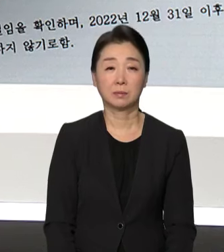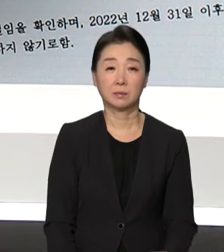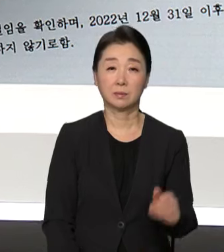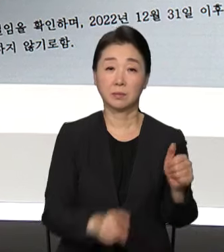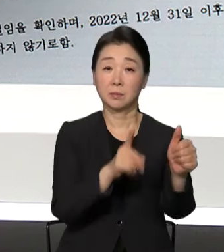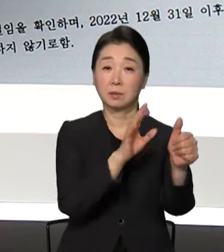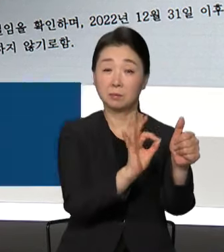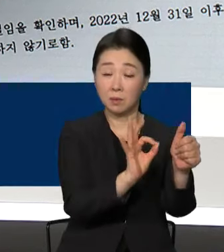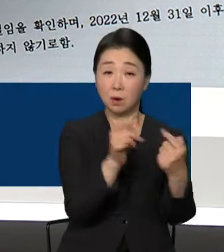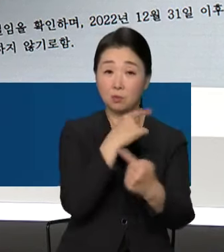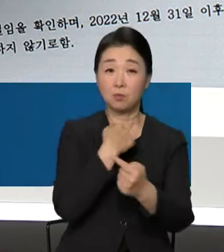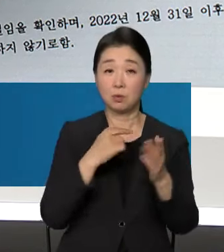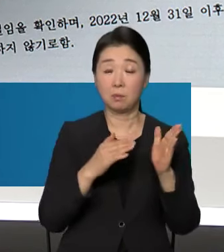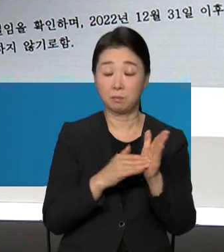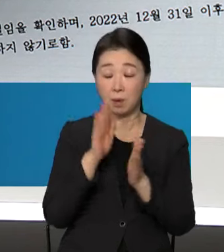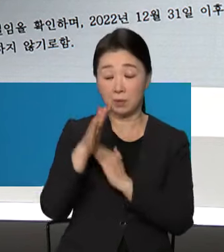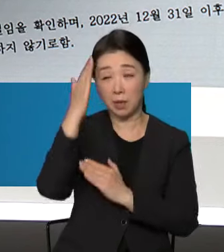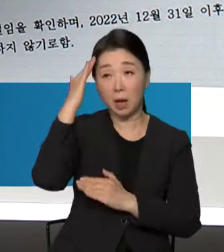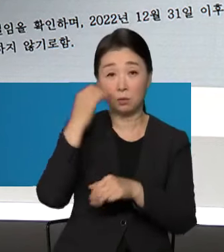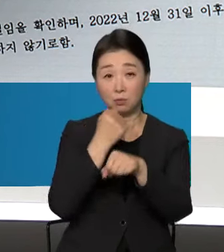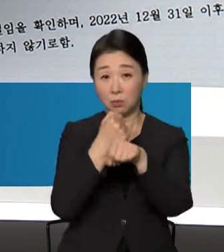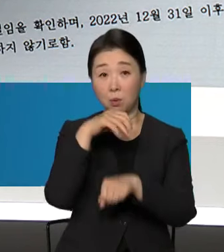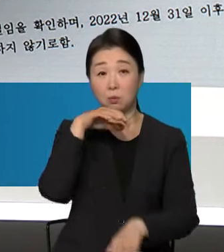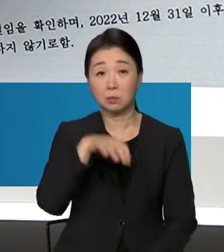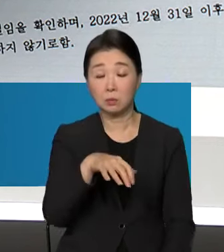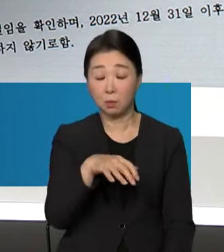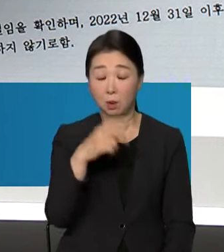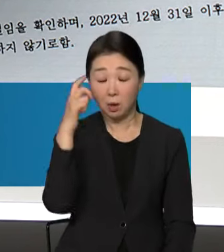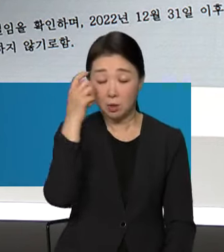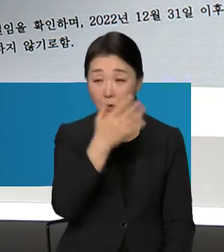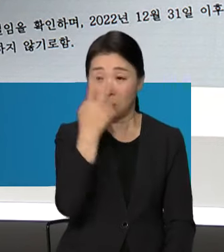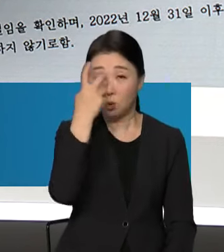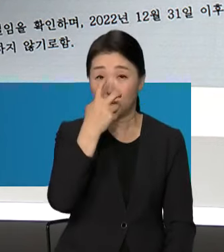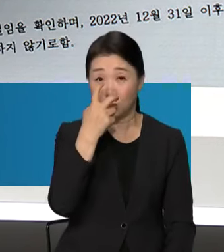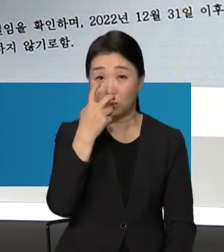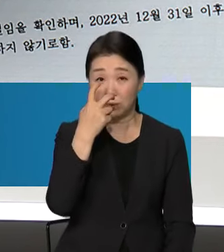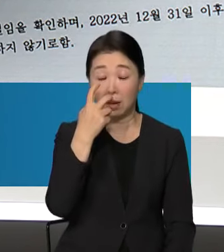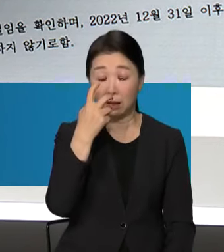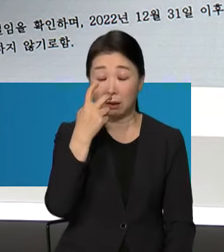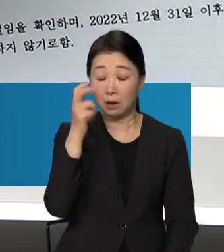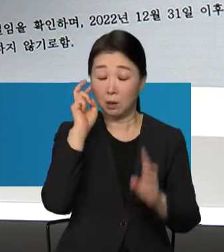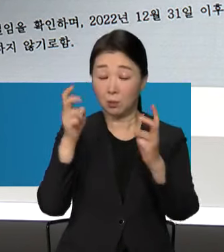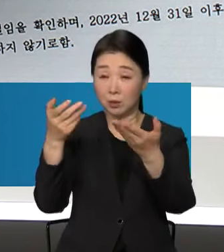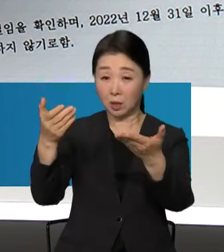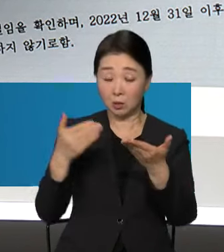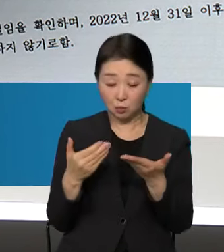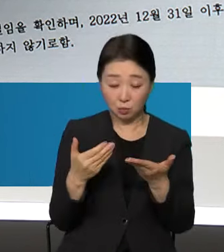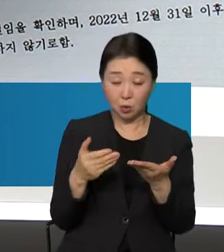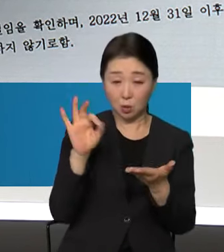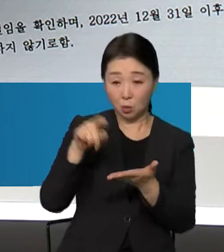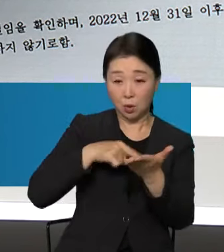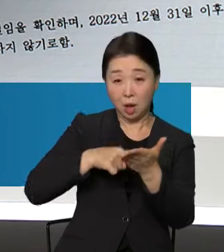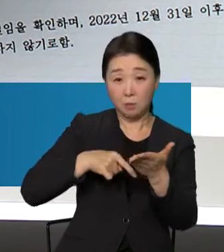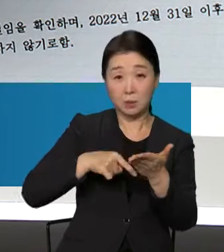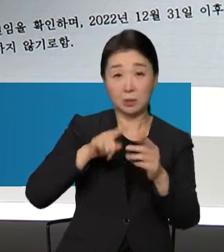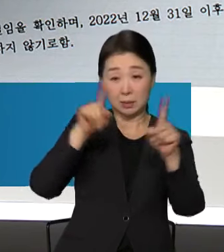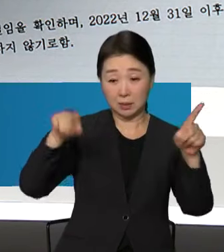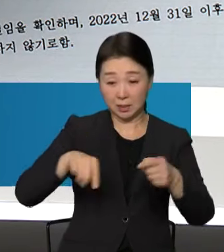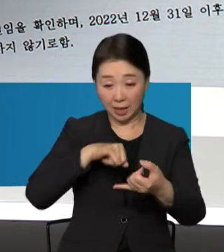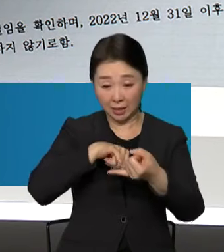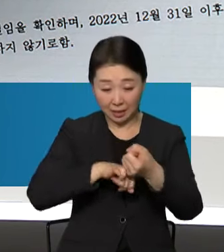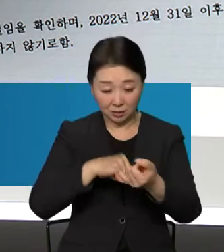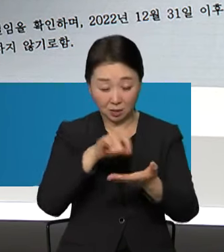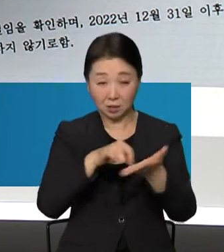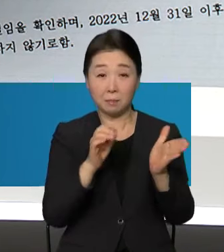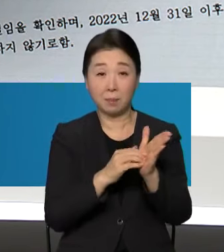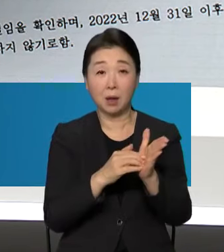명태균 씨가 운영했던 미래한국연구소가 여론조사 업체에서 준 채무 이행각서가 공개됐습니다. 여론조사를 위해 6천만